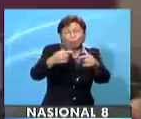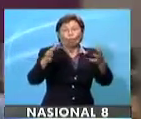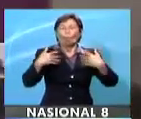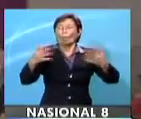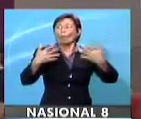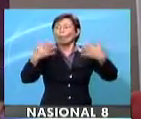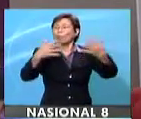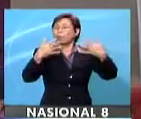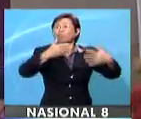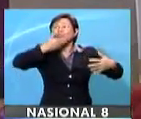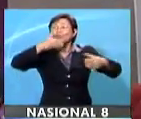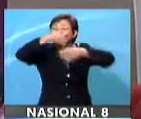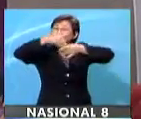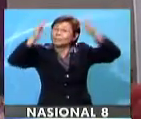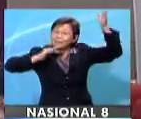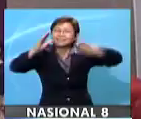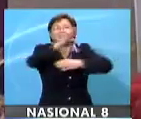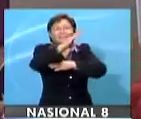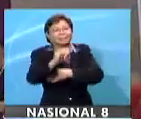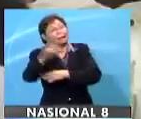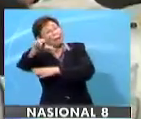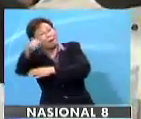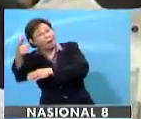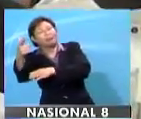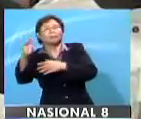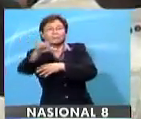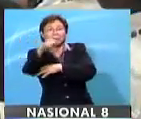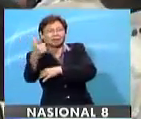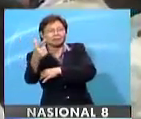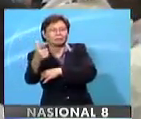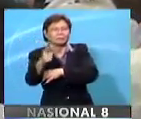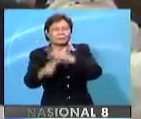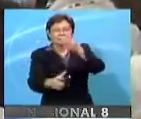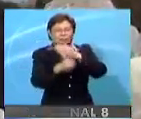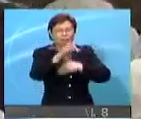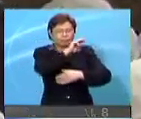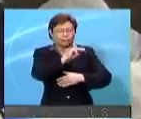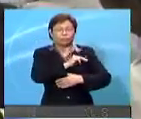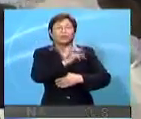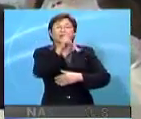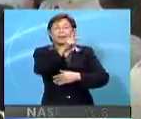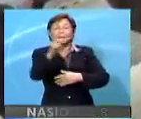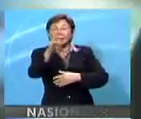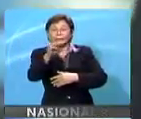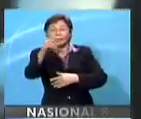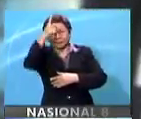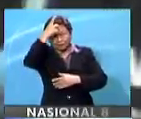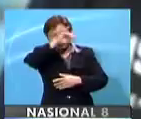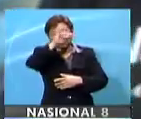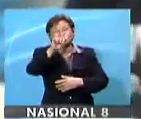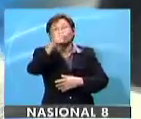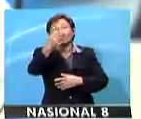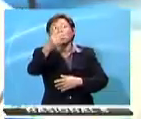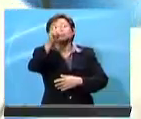sambutan daripada golongan muda tempatan. Dan selain tersebut, Pertimbalan Menteri Komunikasi dan Multimedia Datuk Janan Johari turut